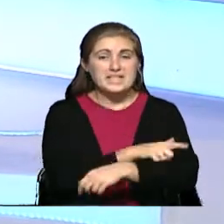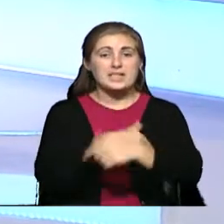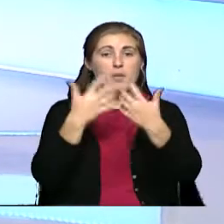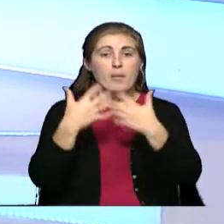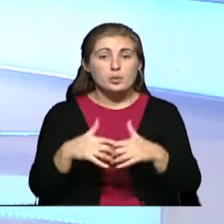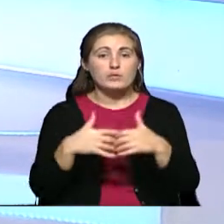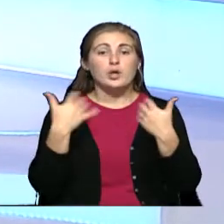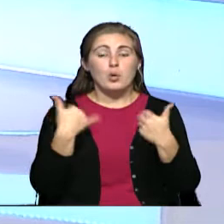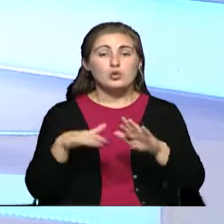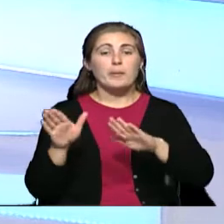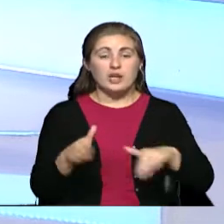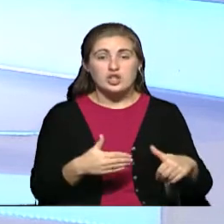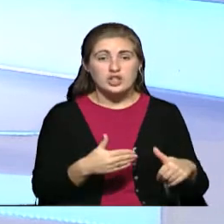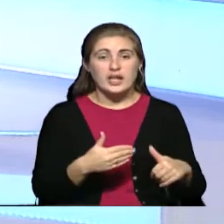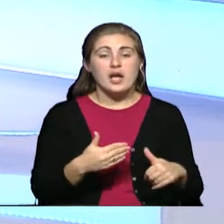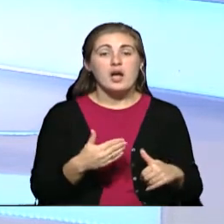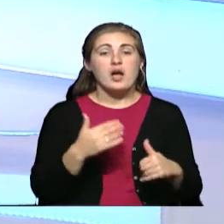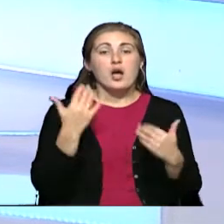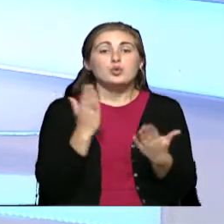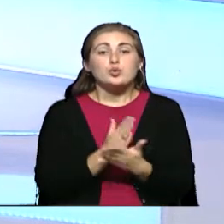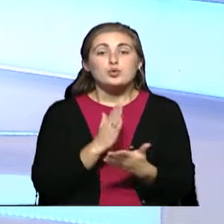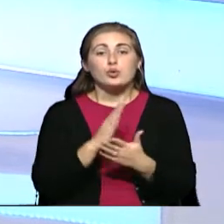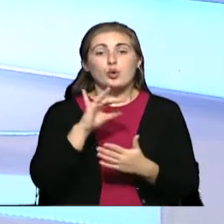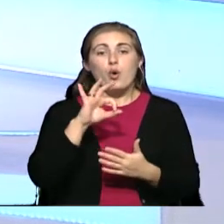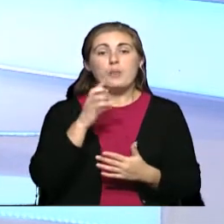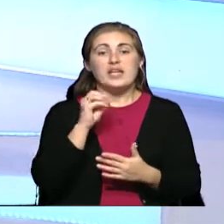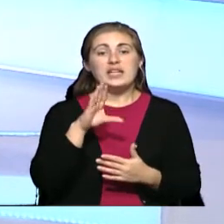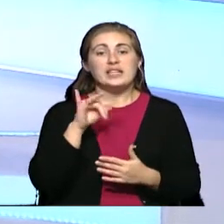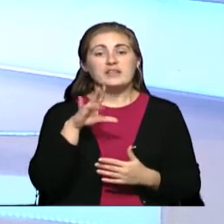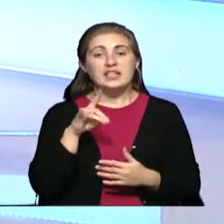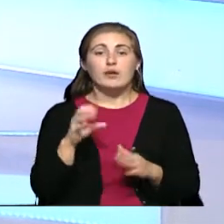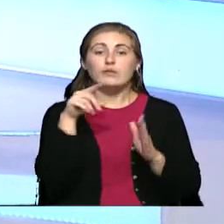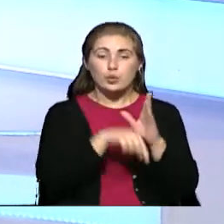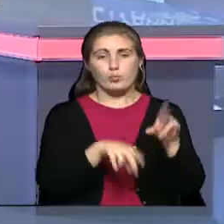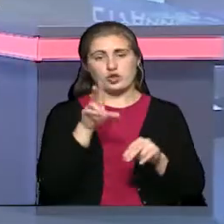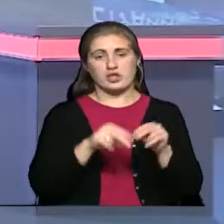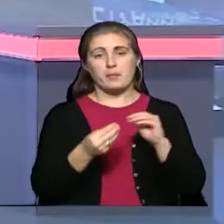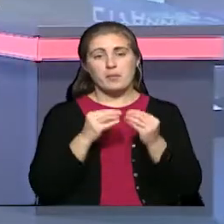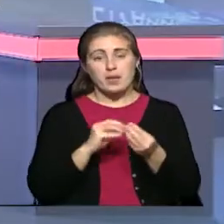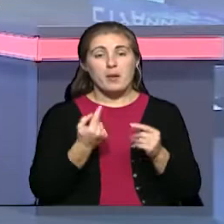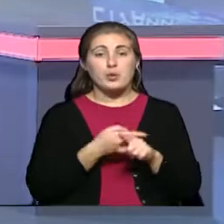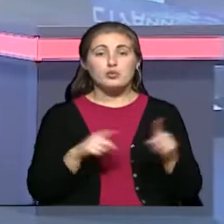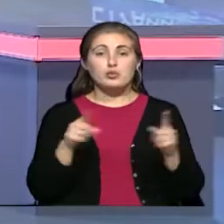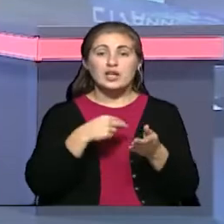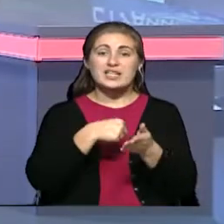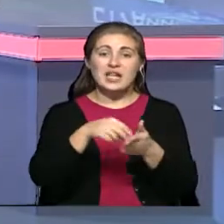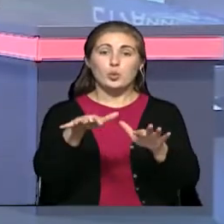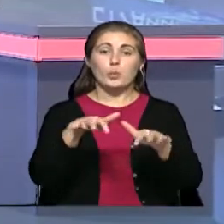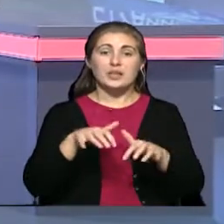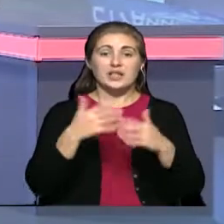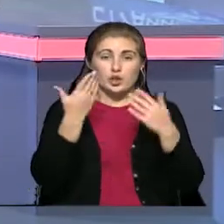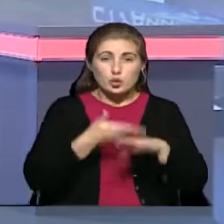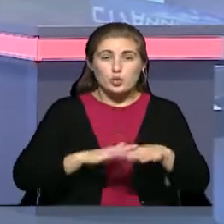они прошли. Существуют объективные в том числе тоже проблемы, потому что закупить особенно